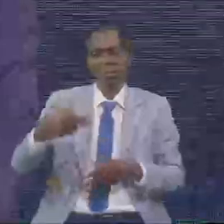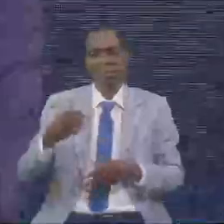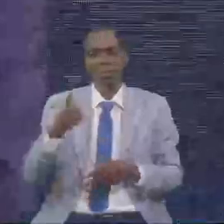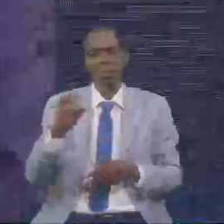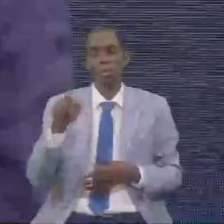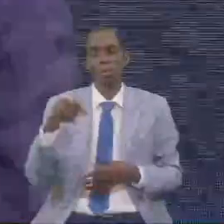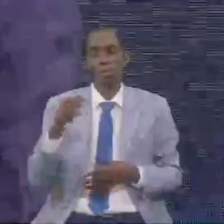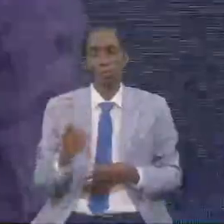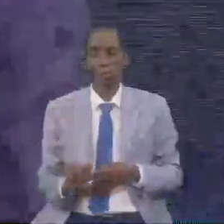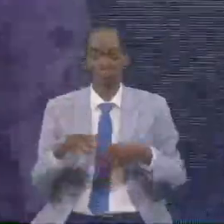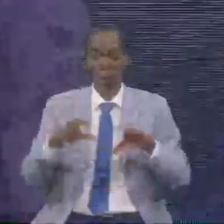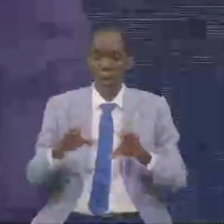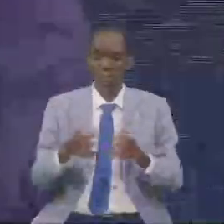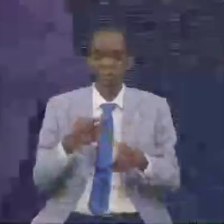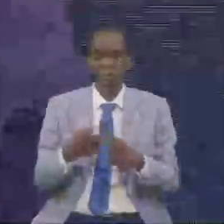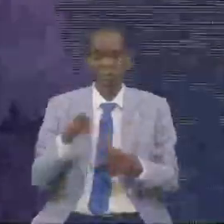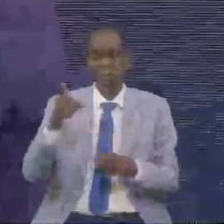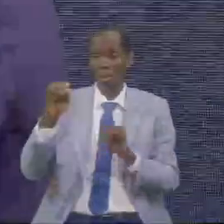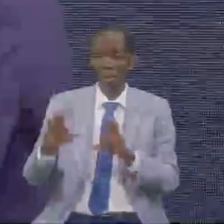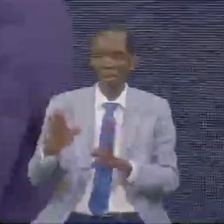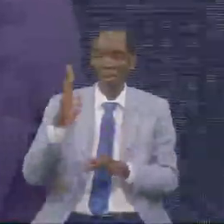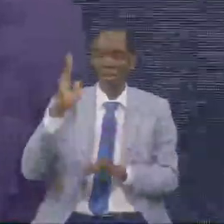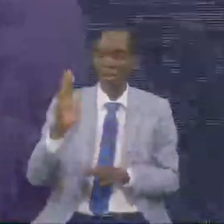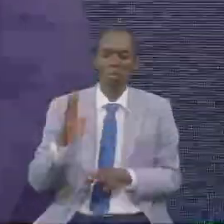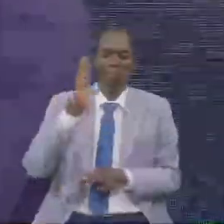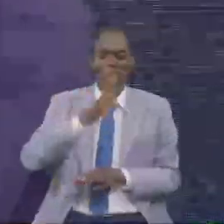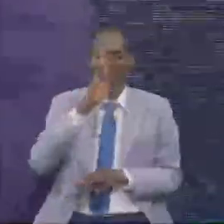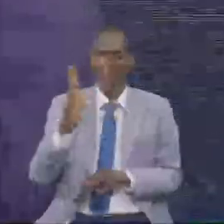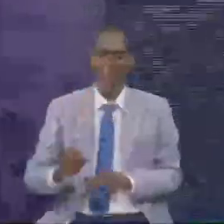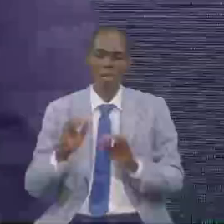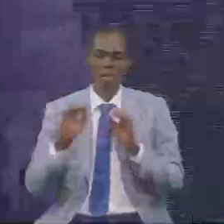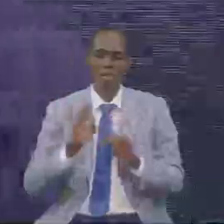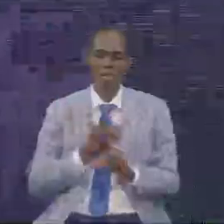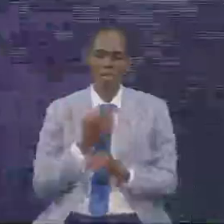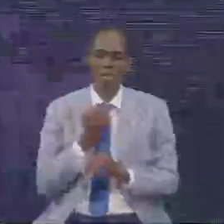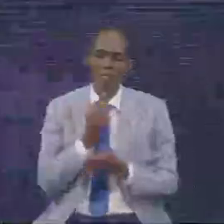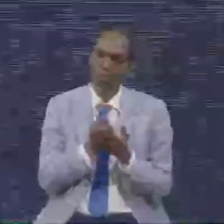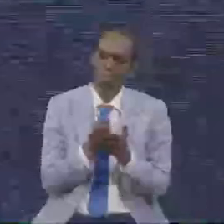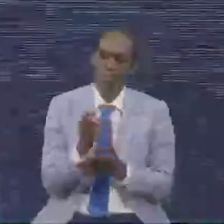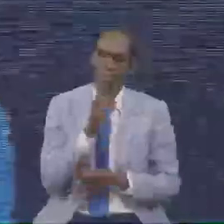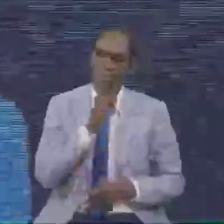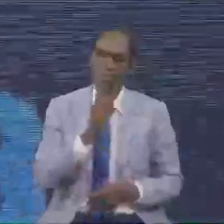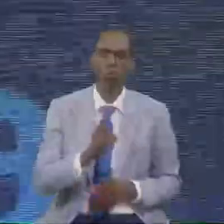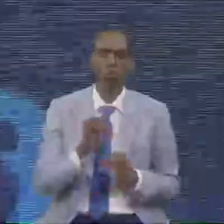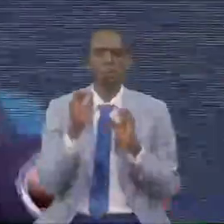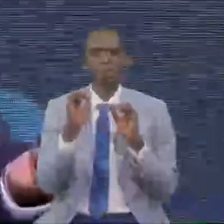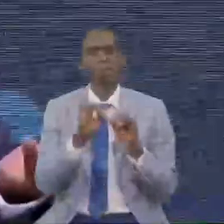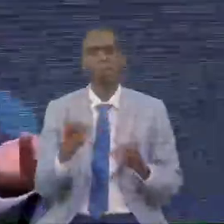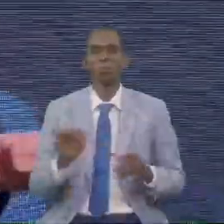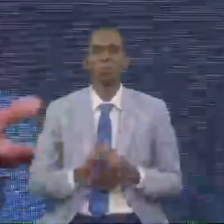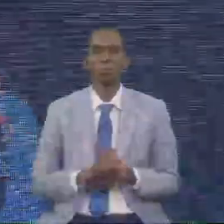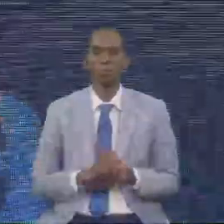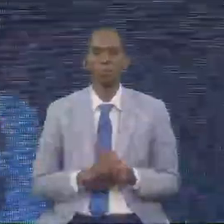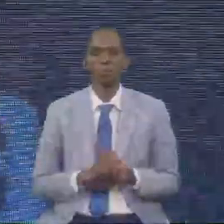Et maintenant, l'enseignant de philosophie vient parce que lui veut être joyeux, il veut que tout soit joyeux, il anime la galerie, il fait rire tout le monde, il va